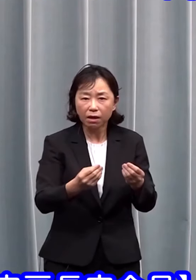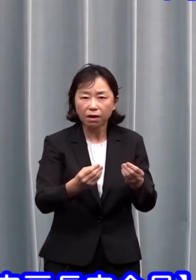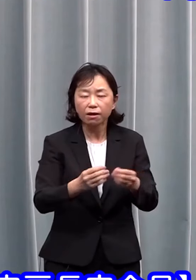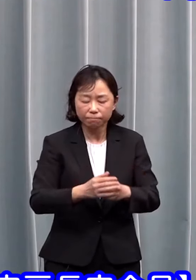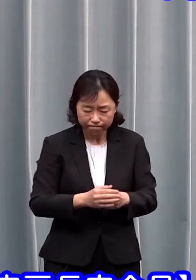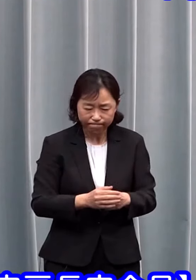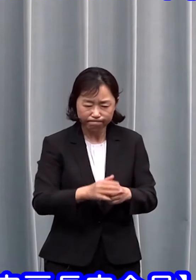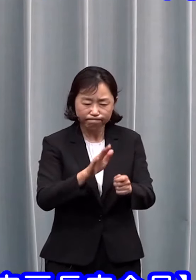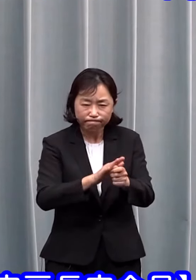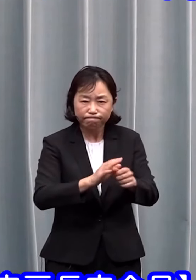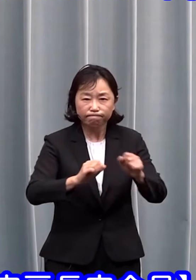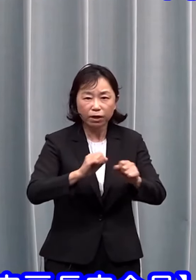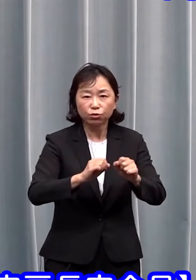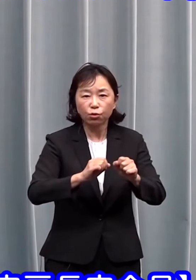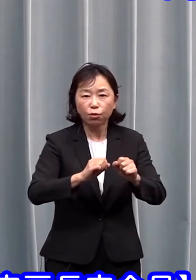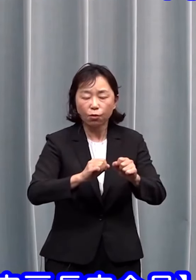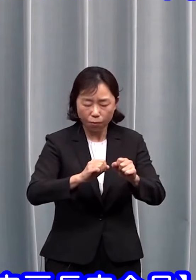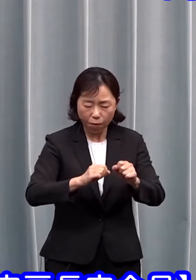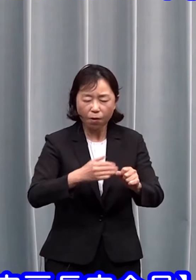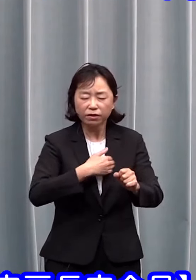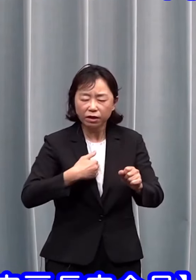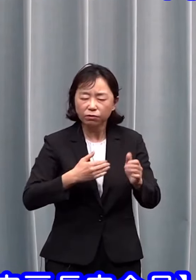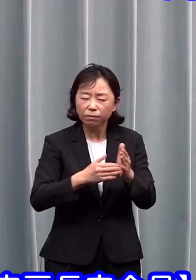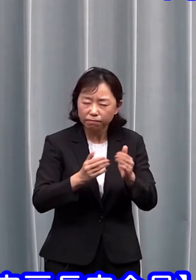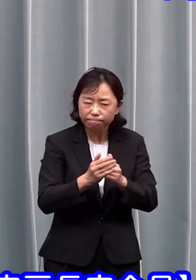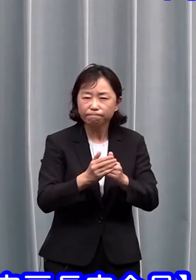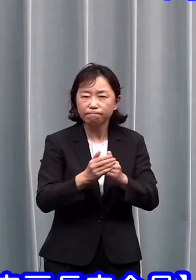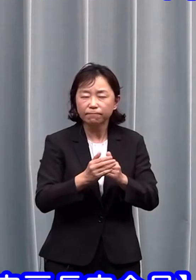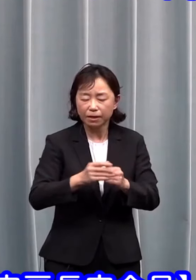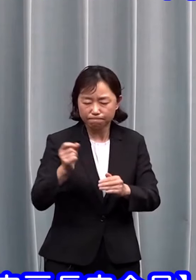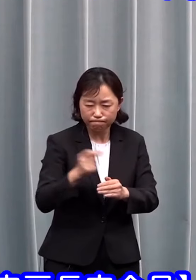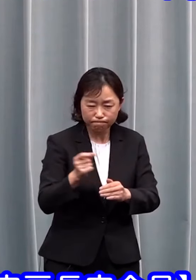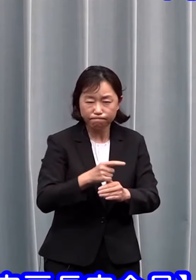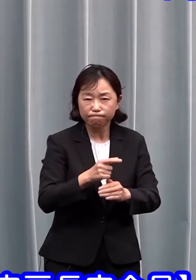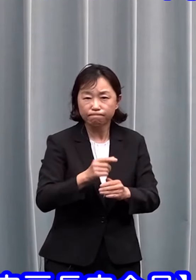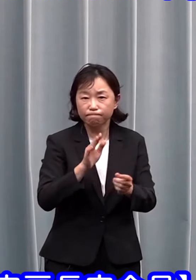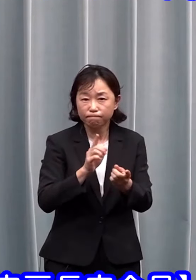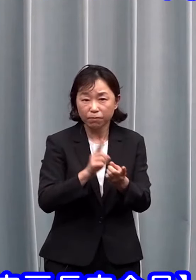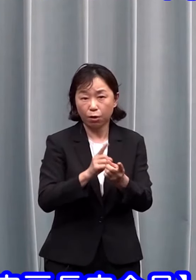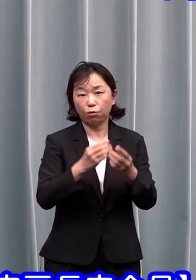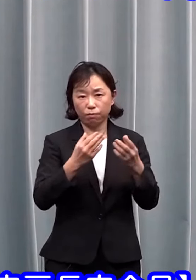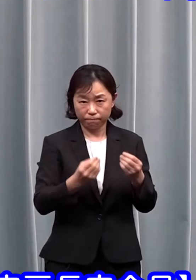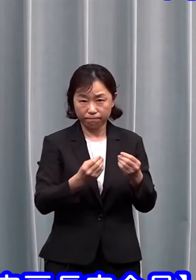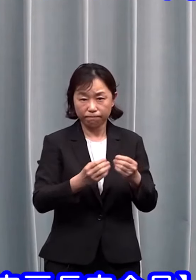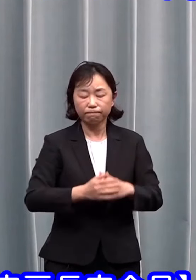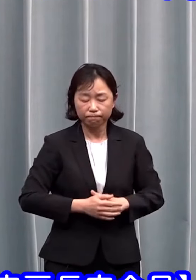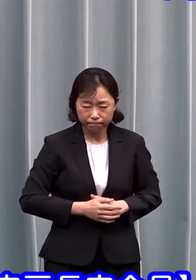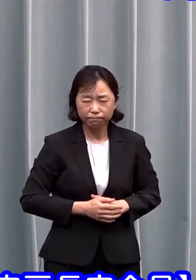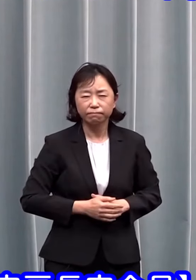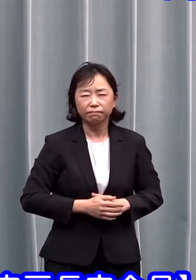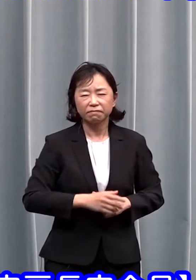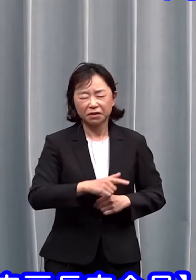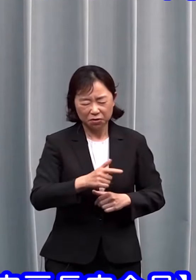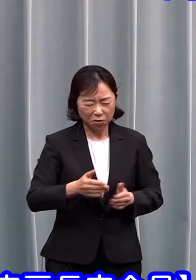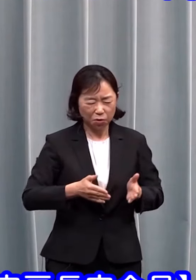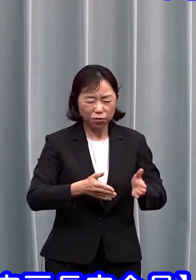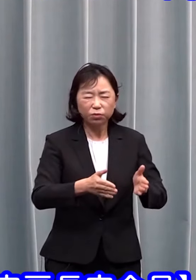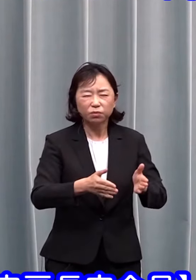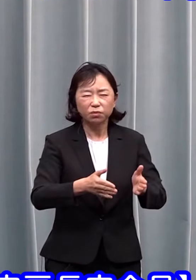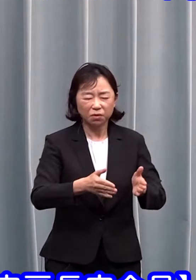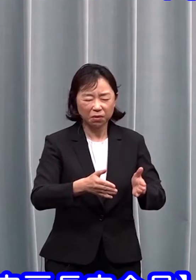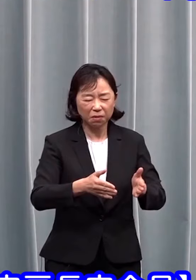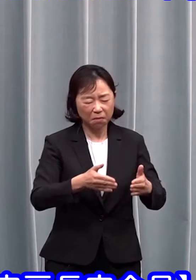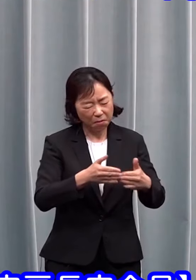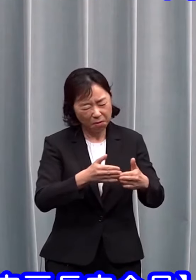を可能な限り迅速に行われたものであると承知をしております。いろんな地理的な制約の中で全